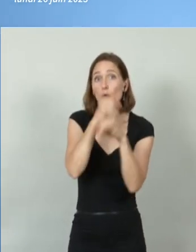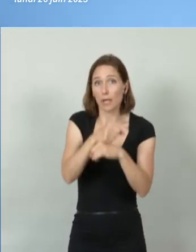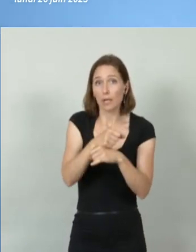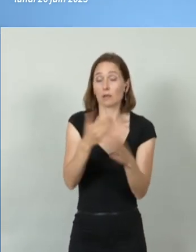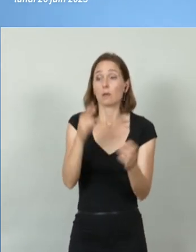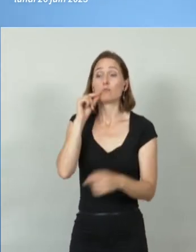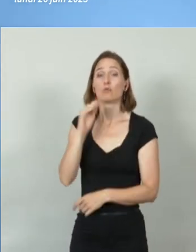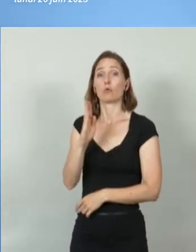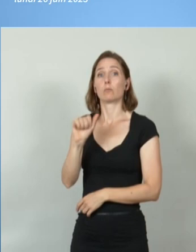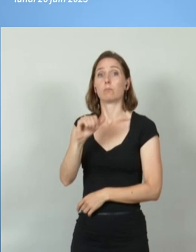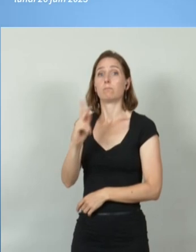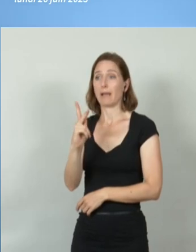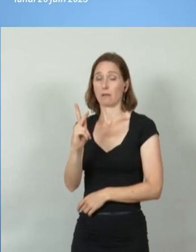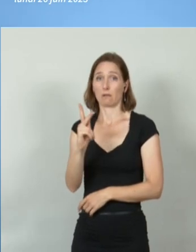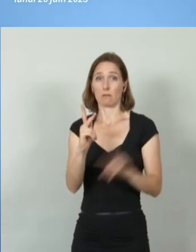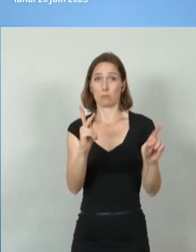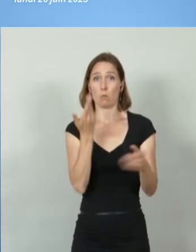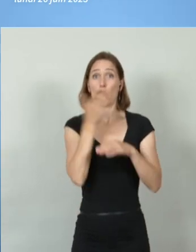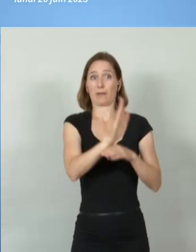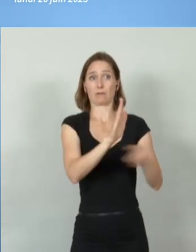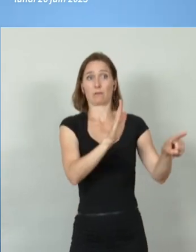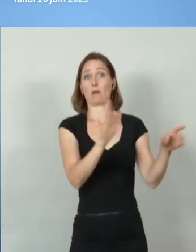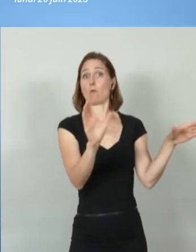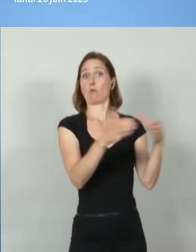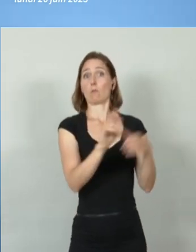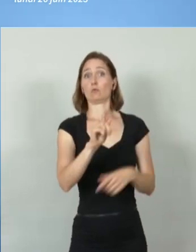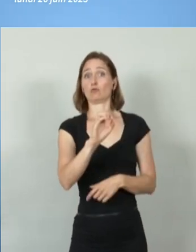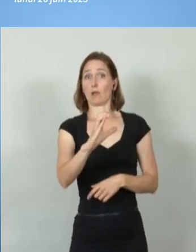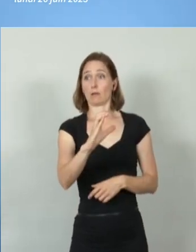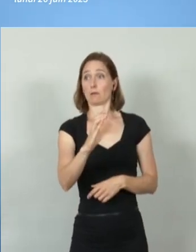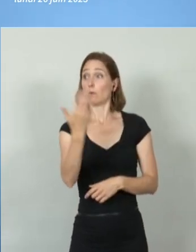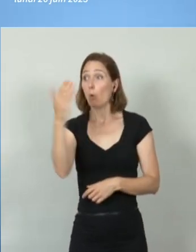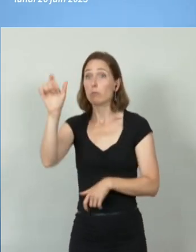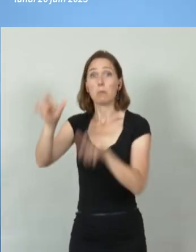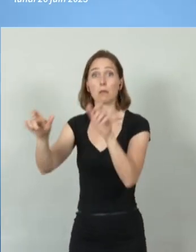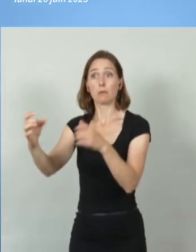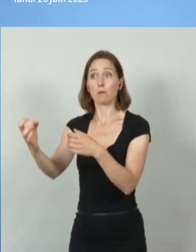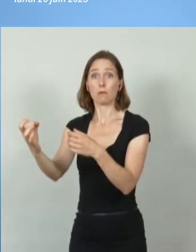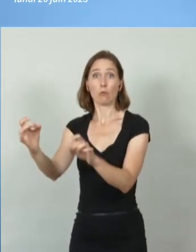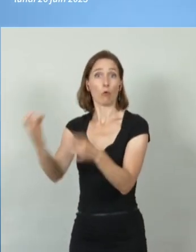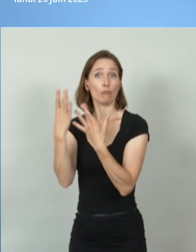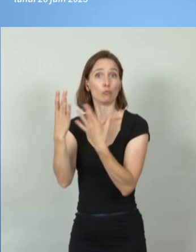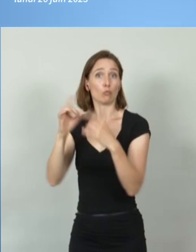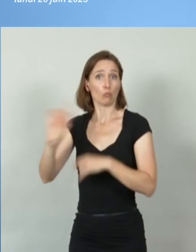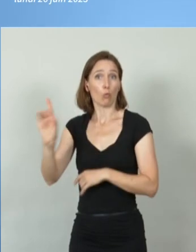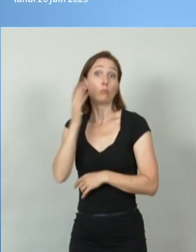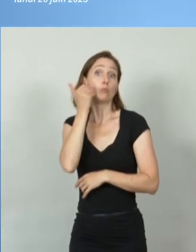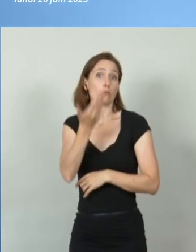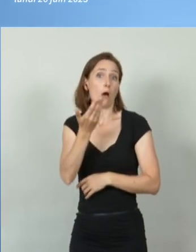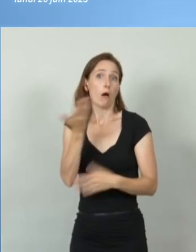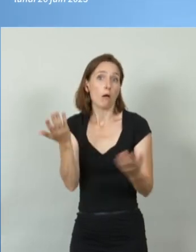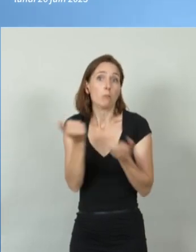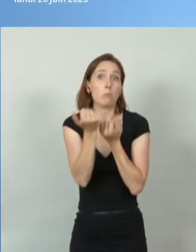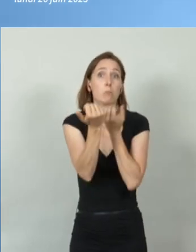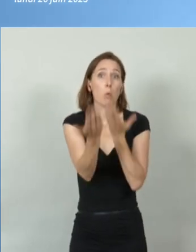à butin secret au nom du groupe Jack et sans manifestement manifestations d'ailleurs contraires des élus présents en séance il a été considéré qu'il y avait